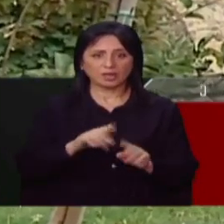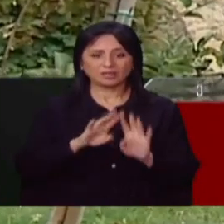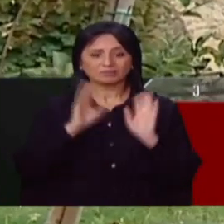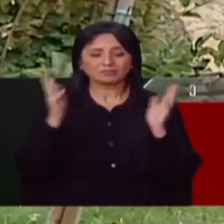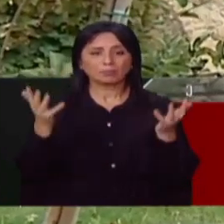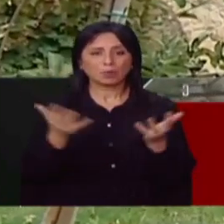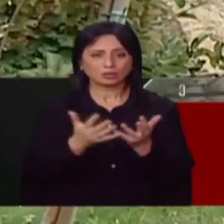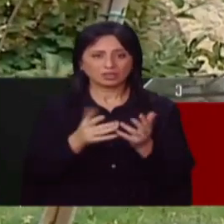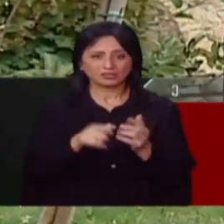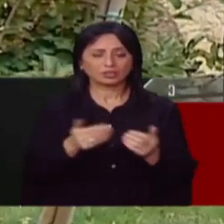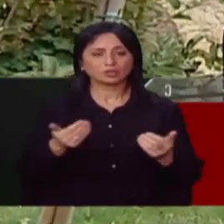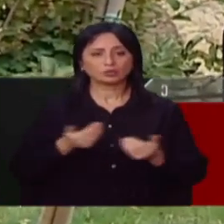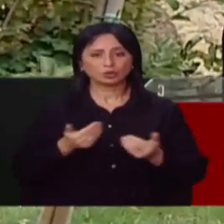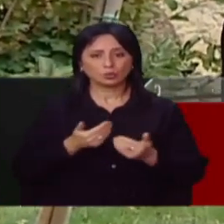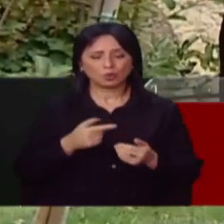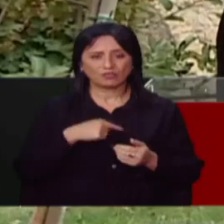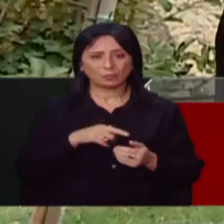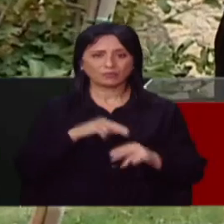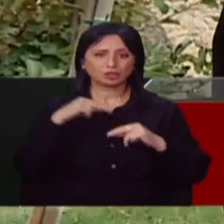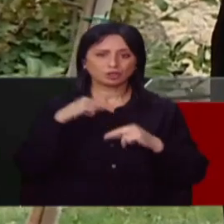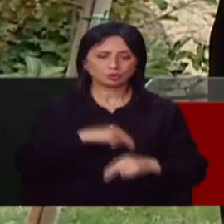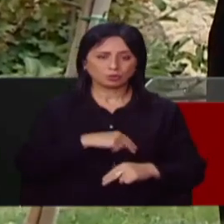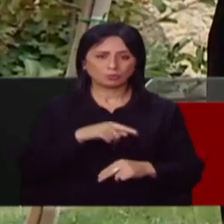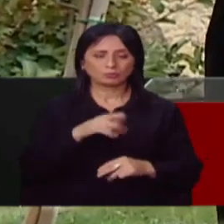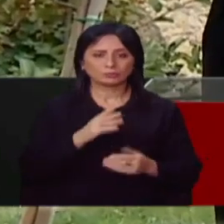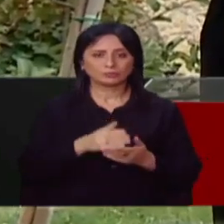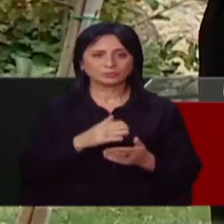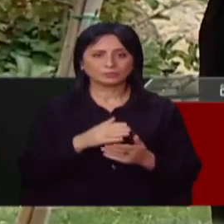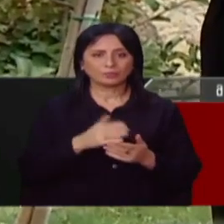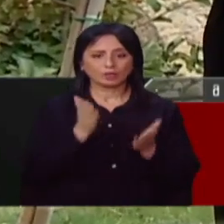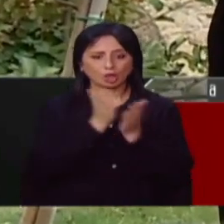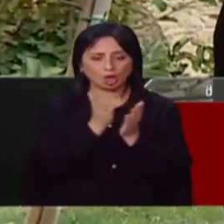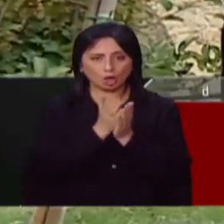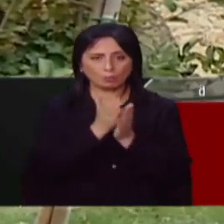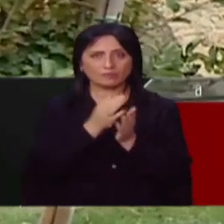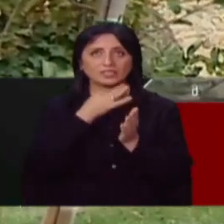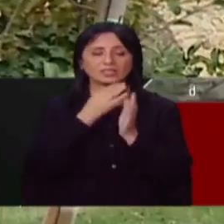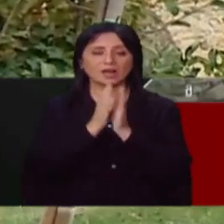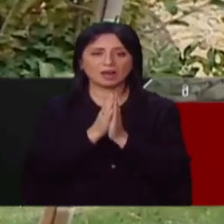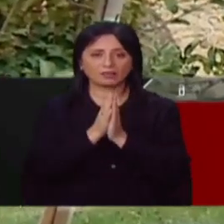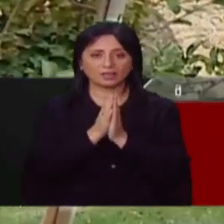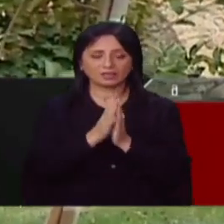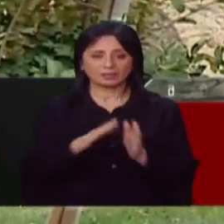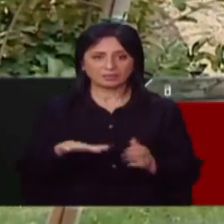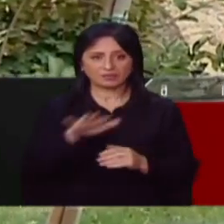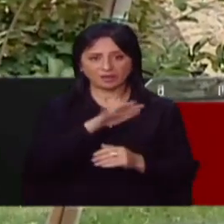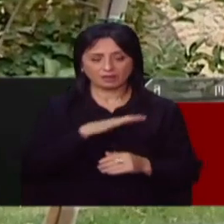რომელიც აქ ცხოვრობს, შრომობს, ლოცულობს და ავედრებს